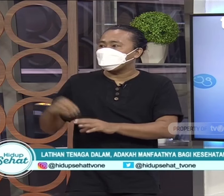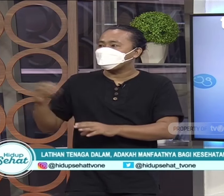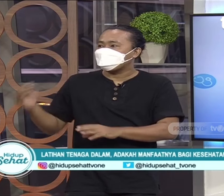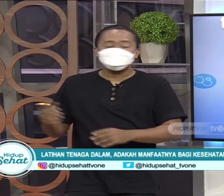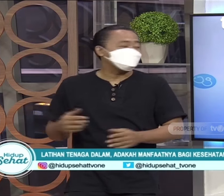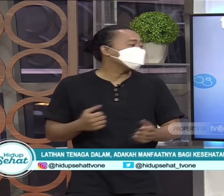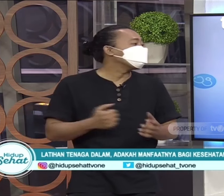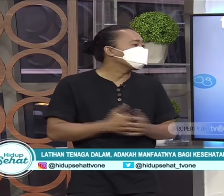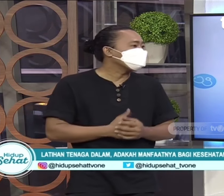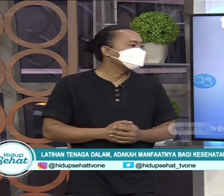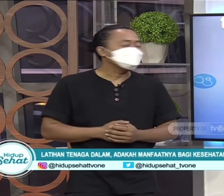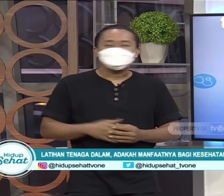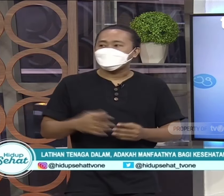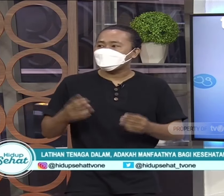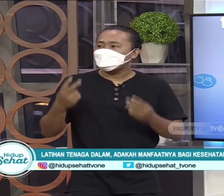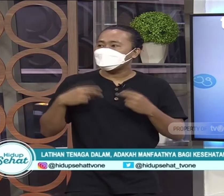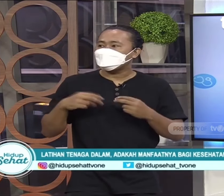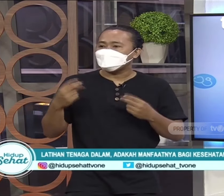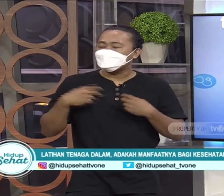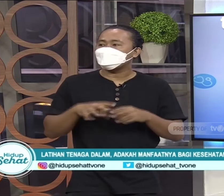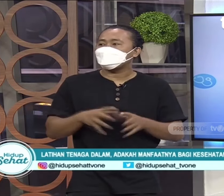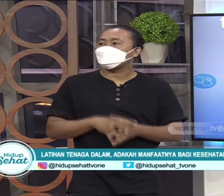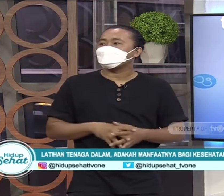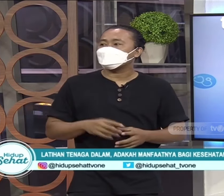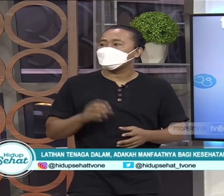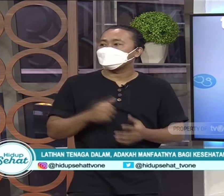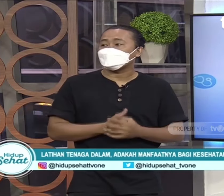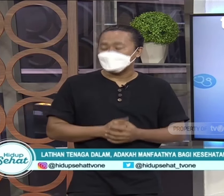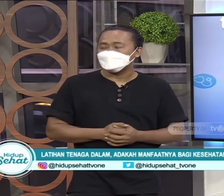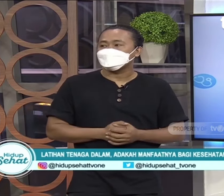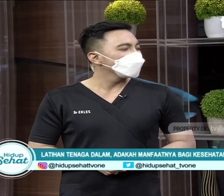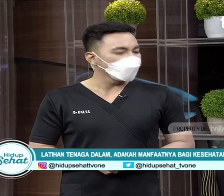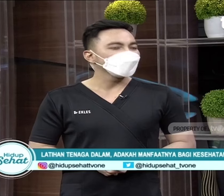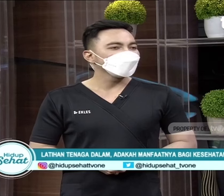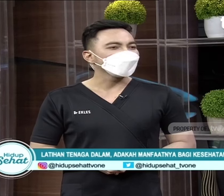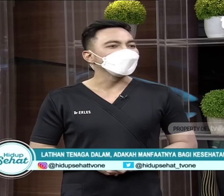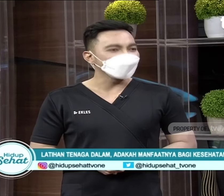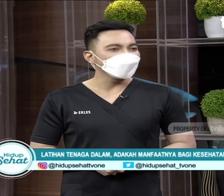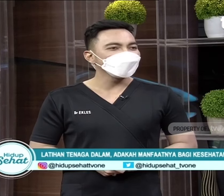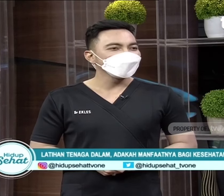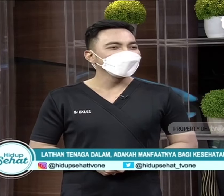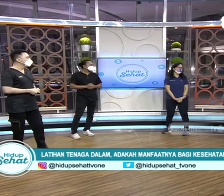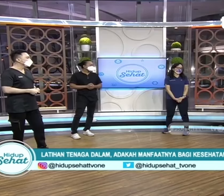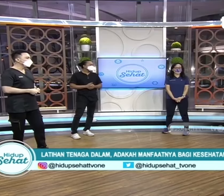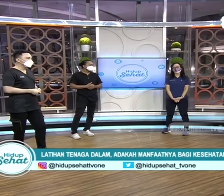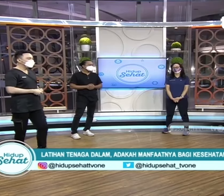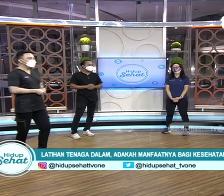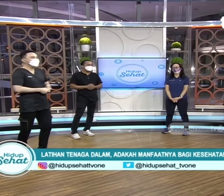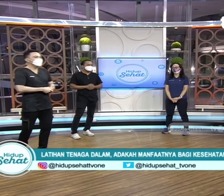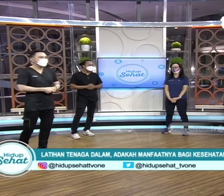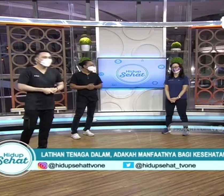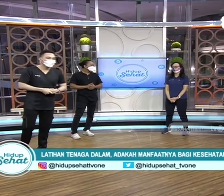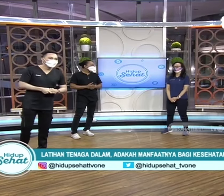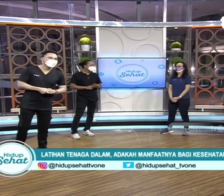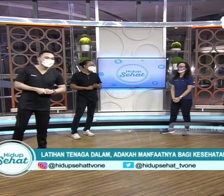tidak bisa dilakukan menjadi bisa dilakukan itu dari sudut pandang kami sebagai praktisi Oke menarik sekali nih Dr as